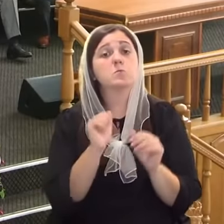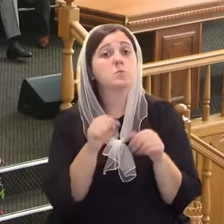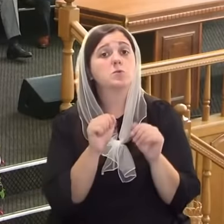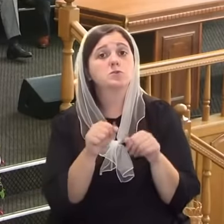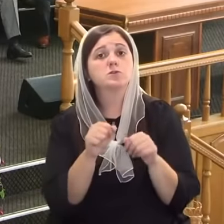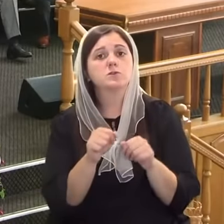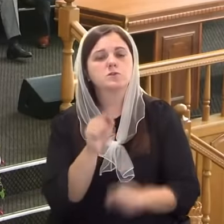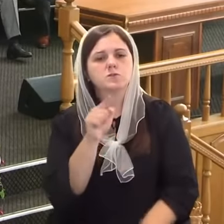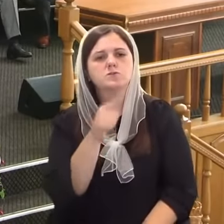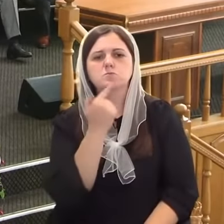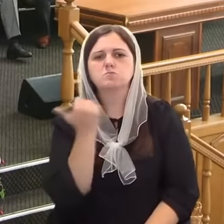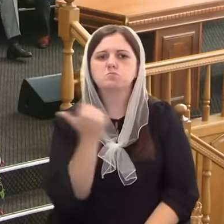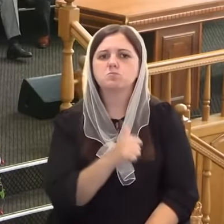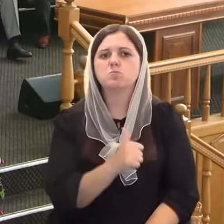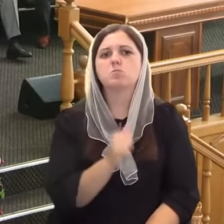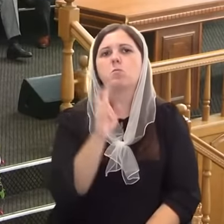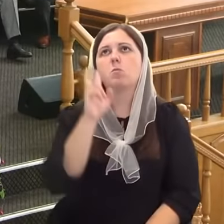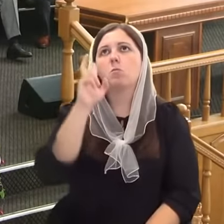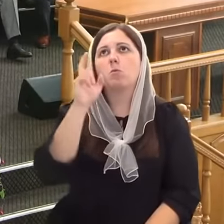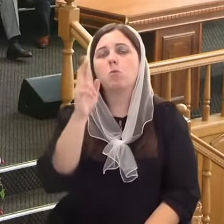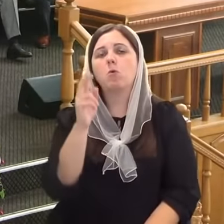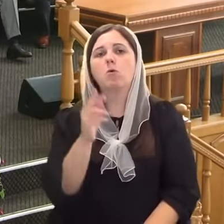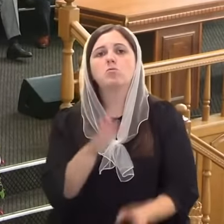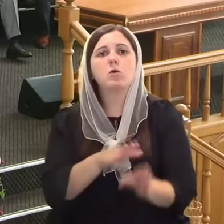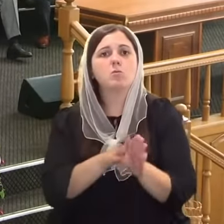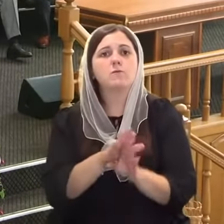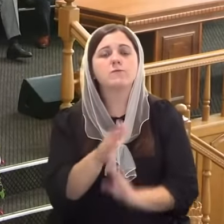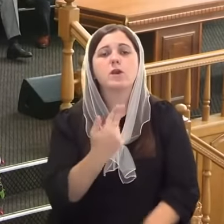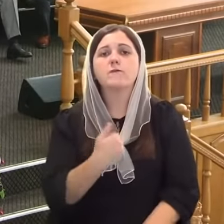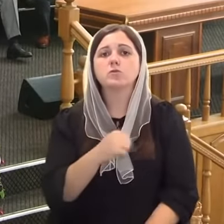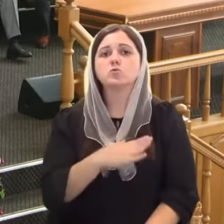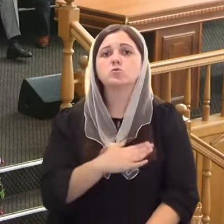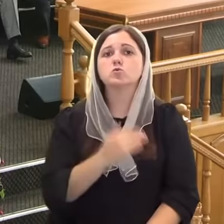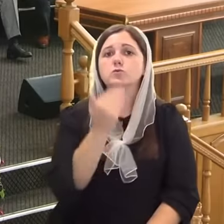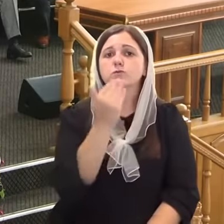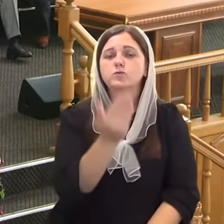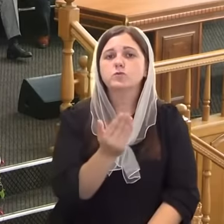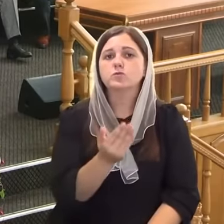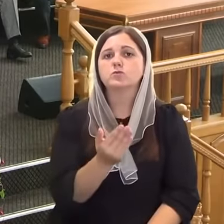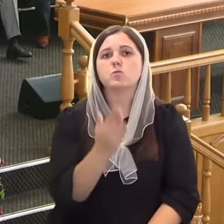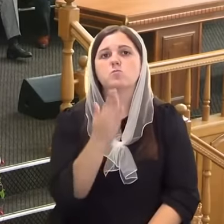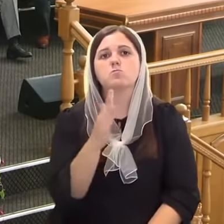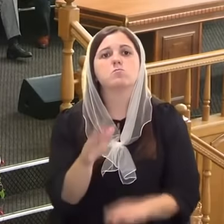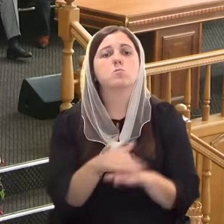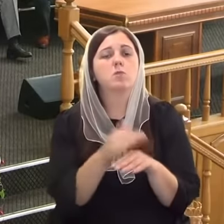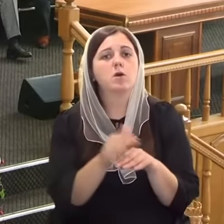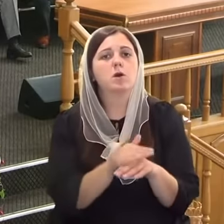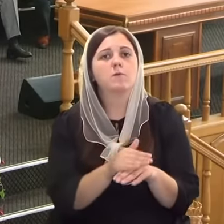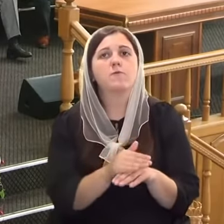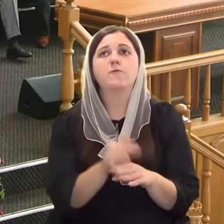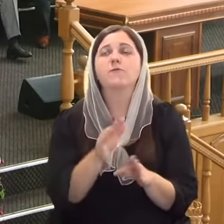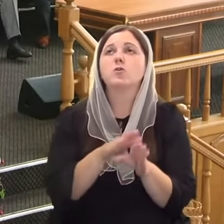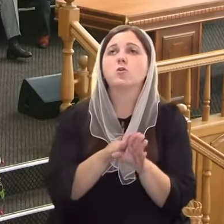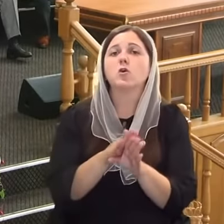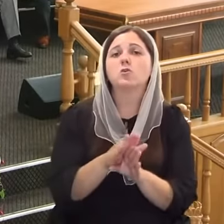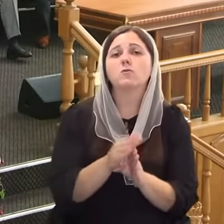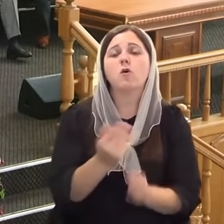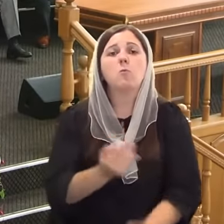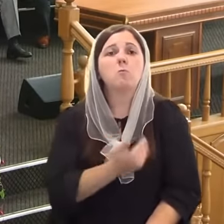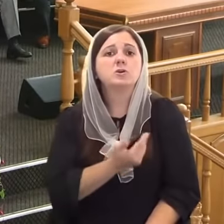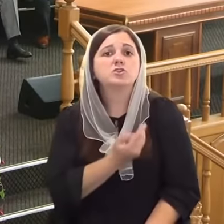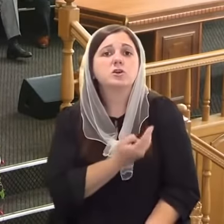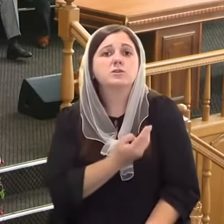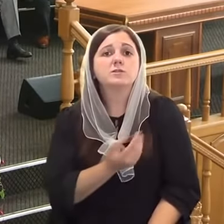Возможно, на этой неделе Бог насыщал душу твою благами. Он исполнял желания сердца твоего, не